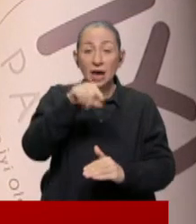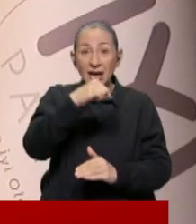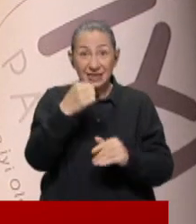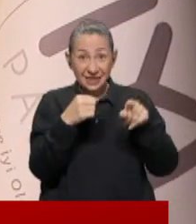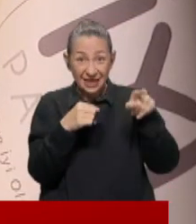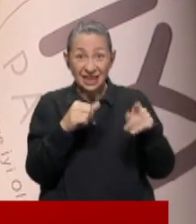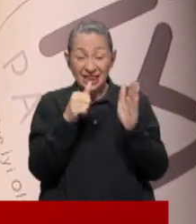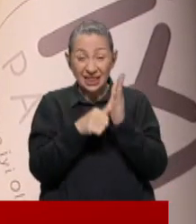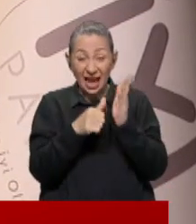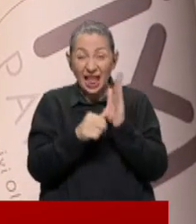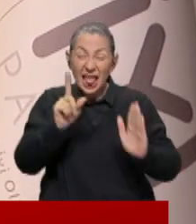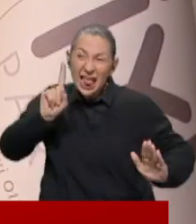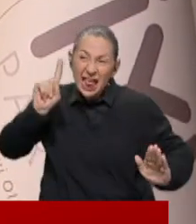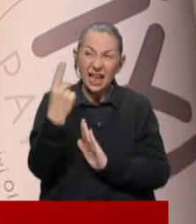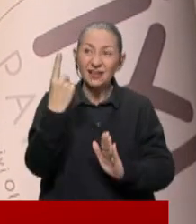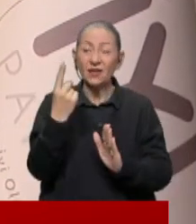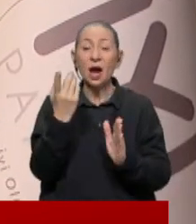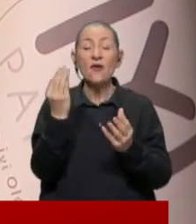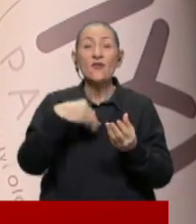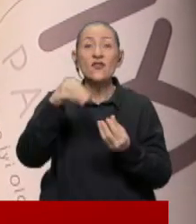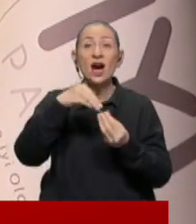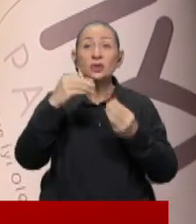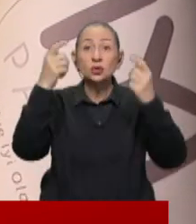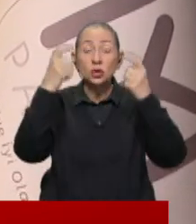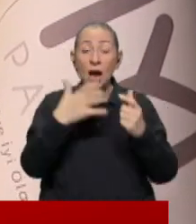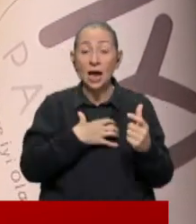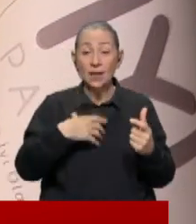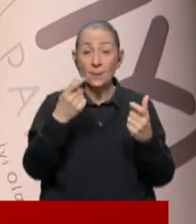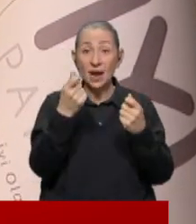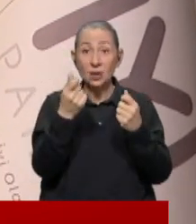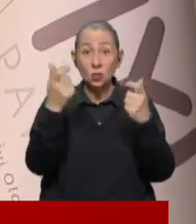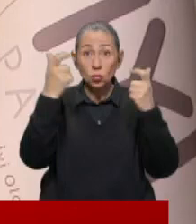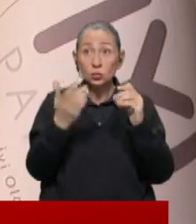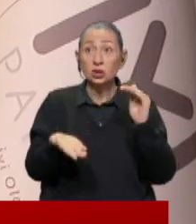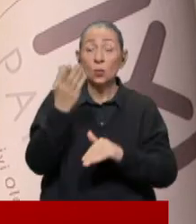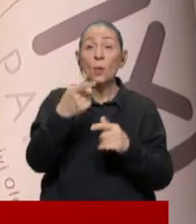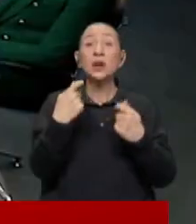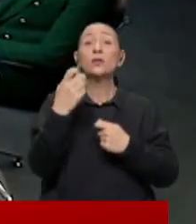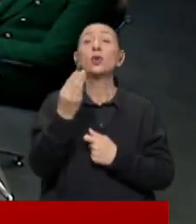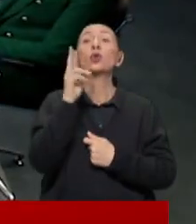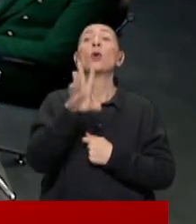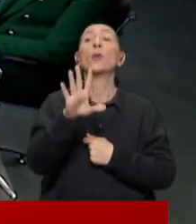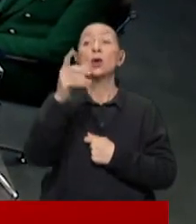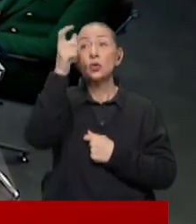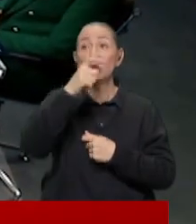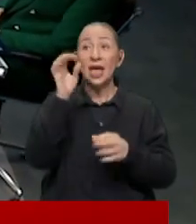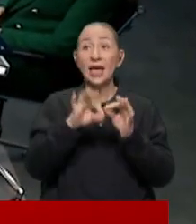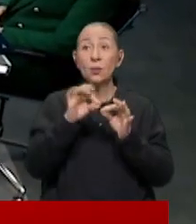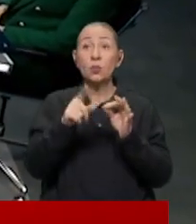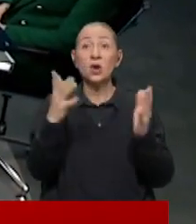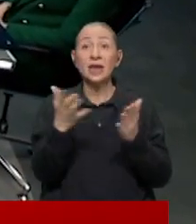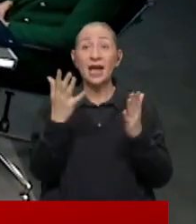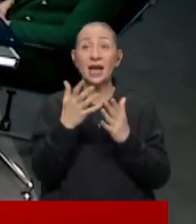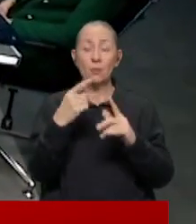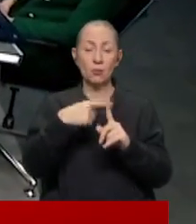Hazinenin tarihinde ilk kez faiz yükümlülüğü, ana para yükümlülüğünü geçti. Bunları bir maliyet olarak görmüyorlar mı? Türkiye ekonomisini bu